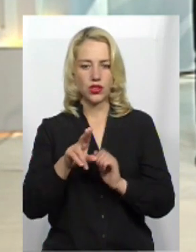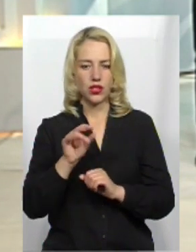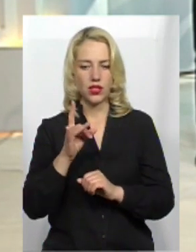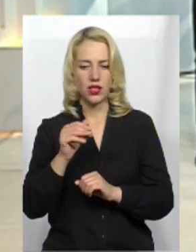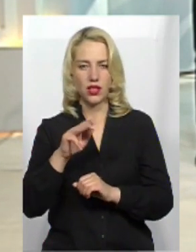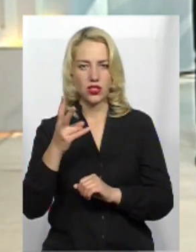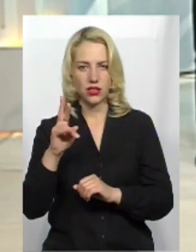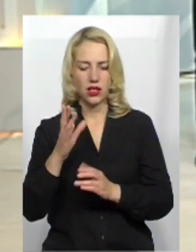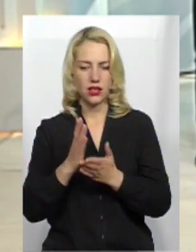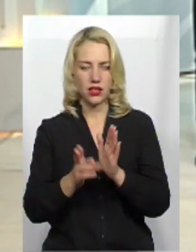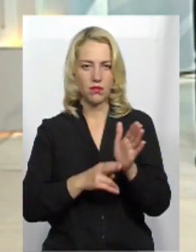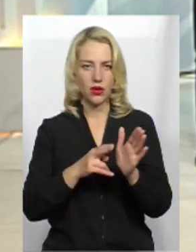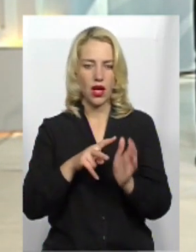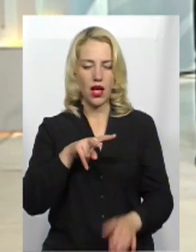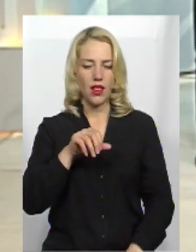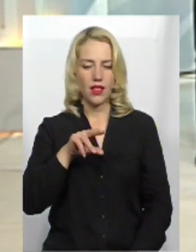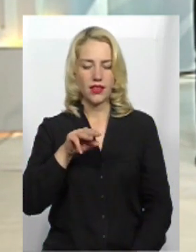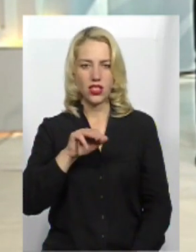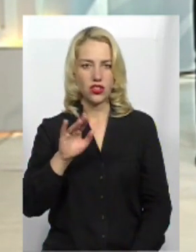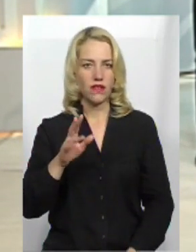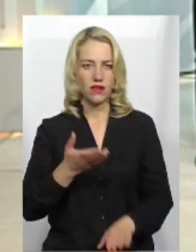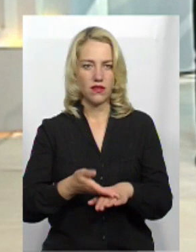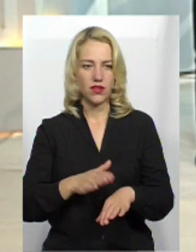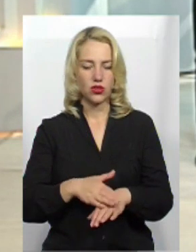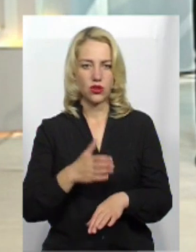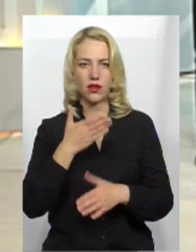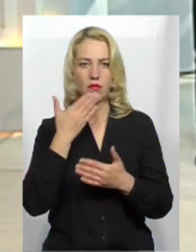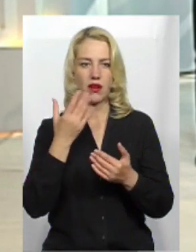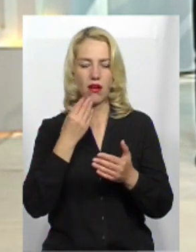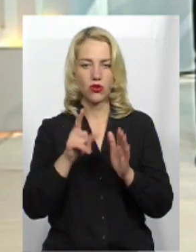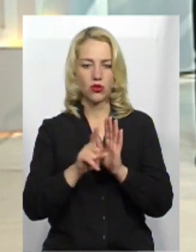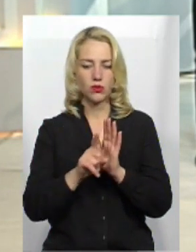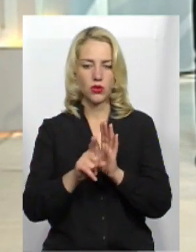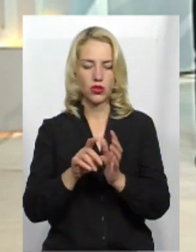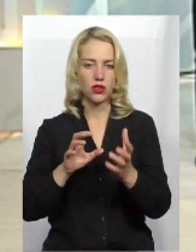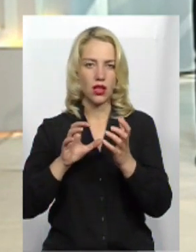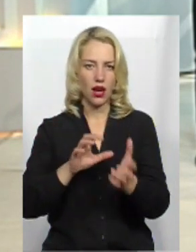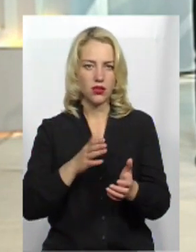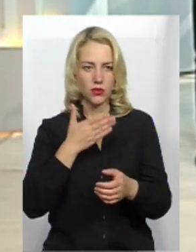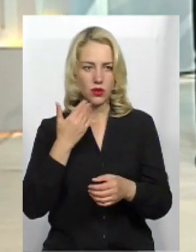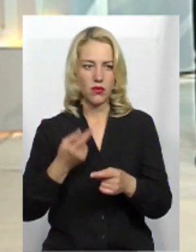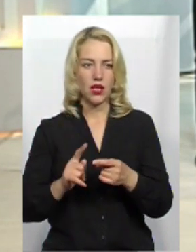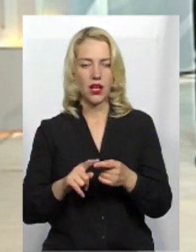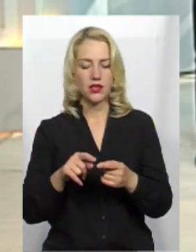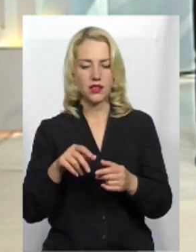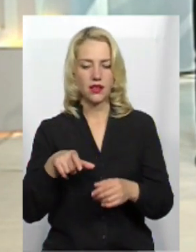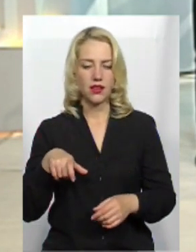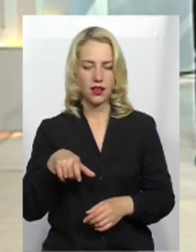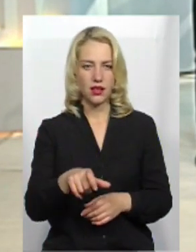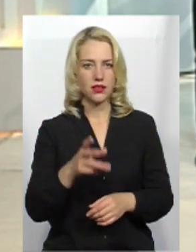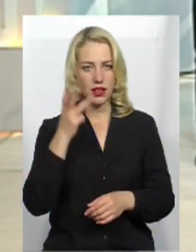через залізну дорогу, то з Летичевом там ваше, тому що немає гарного сполучення автотранспортом, хоча це на трасі